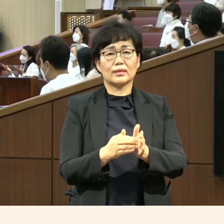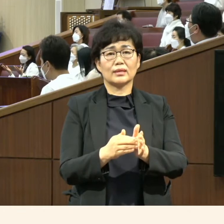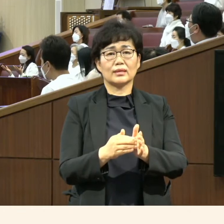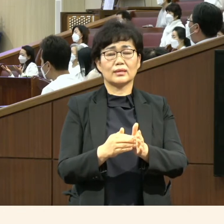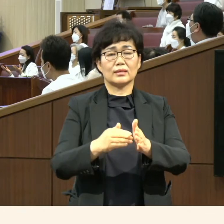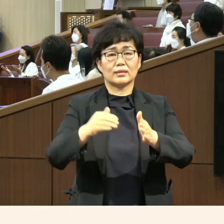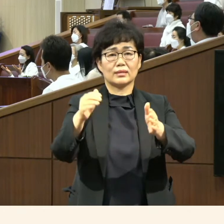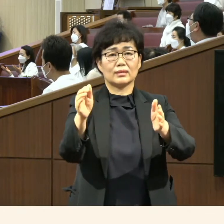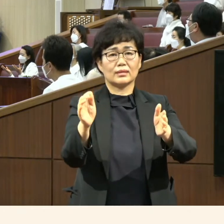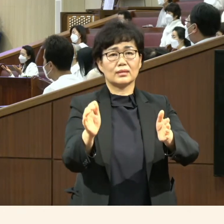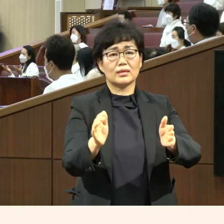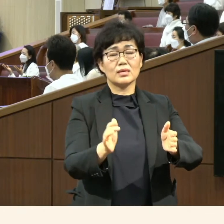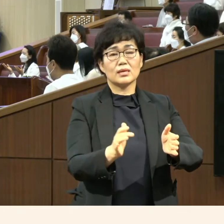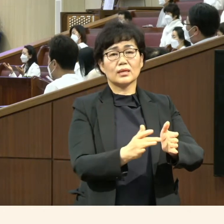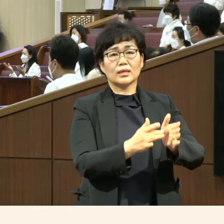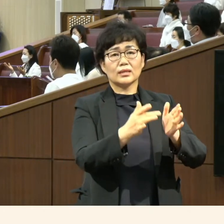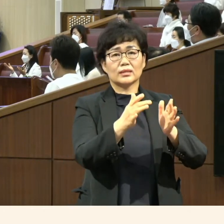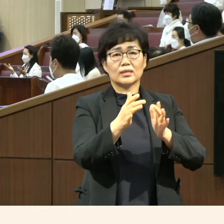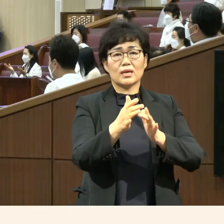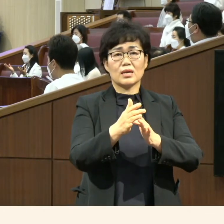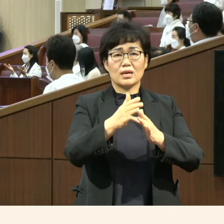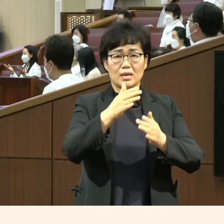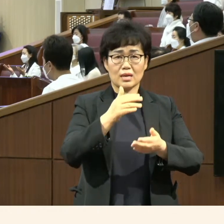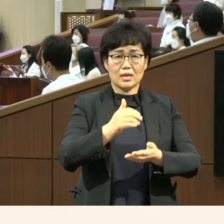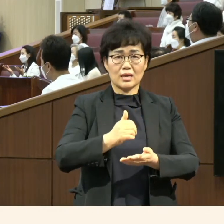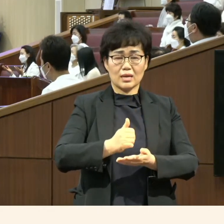예수님 예수님